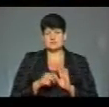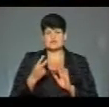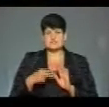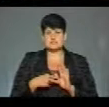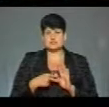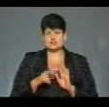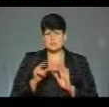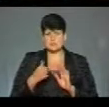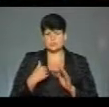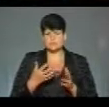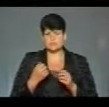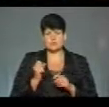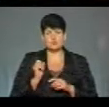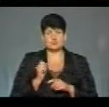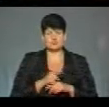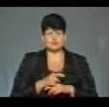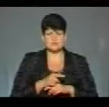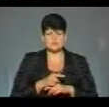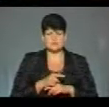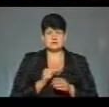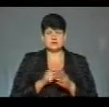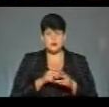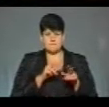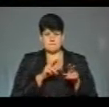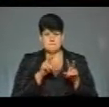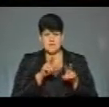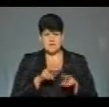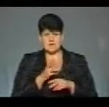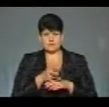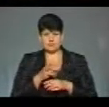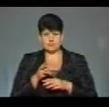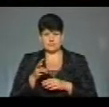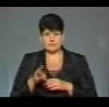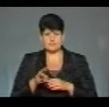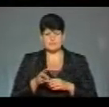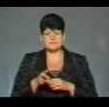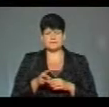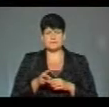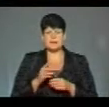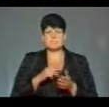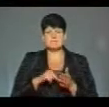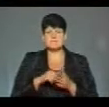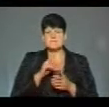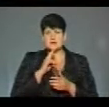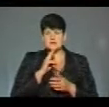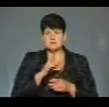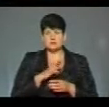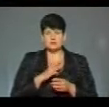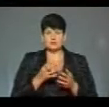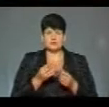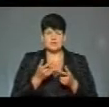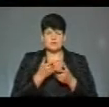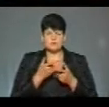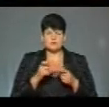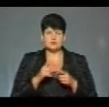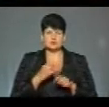27 числа мною було отримано доручення з метою перегляду відеокамер, камер відеоспостереження міста Кременець, оскільки була отримана інформація, що